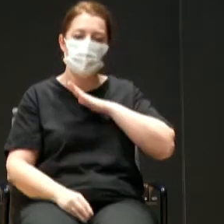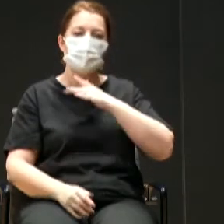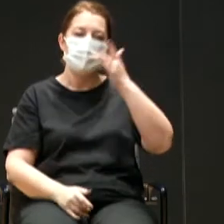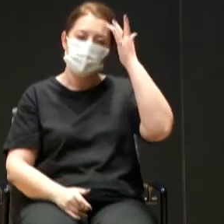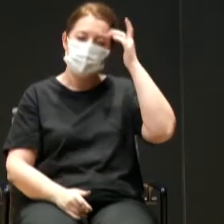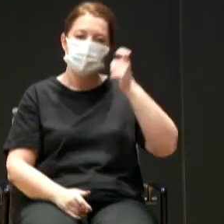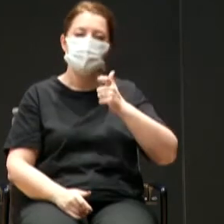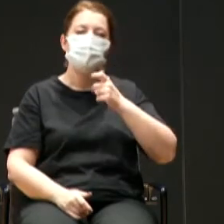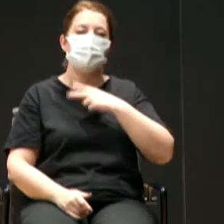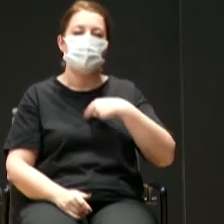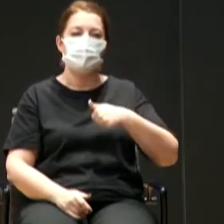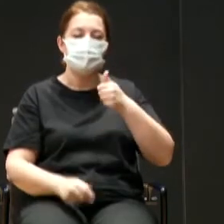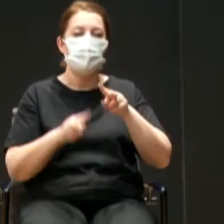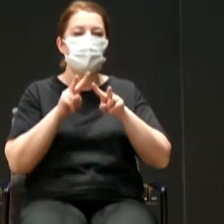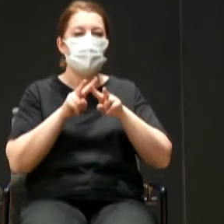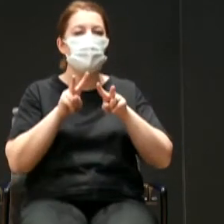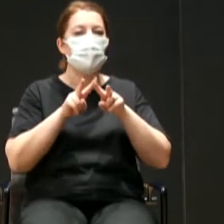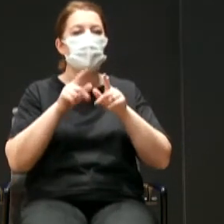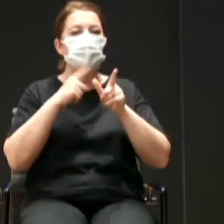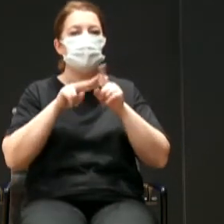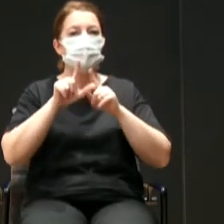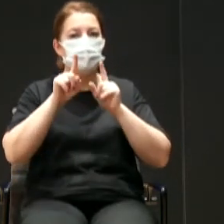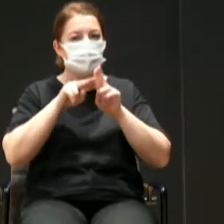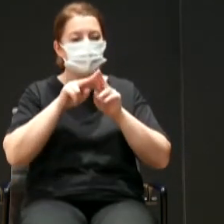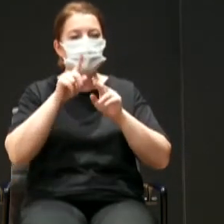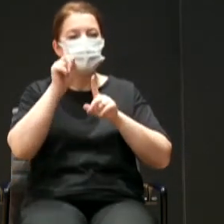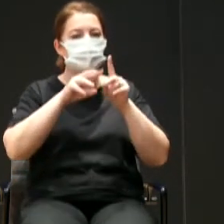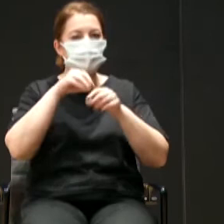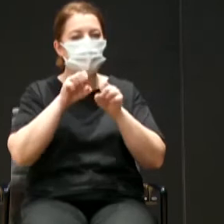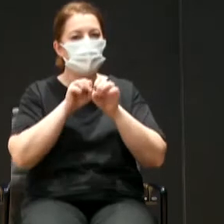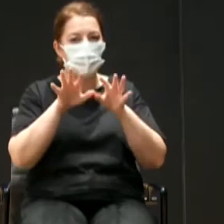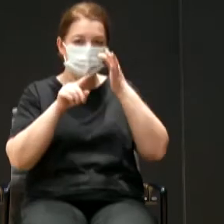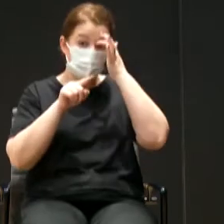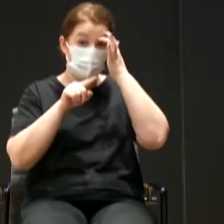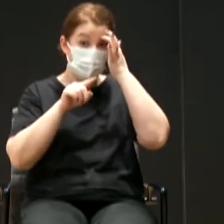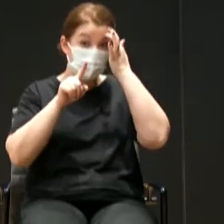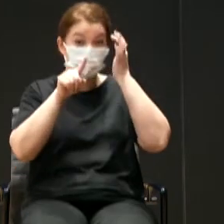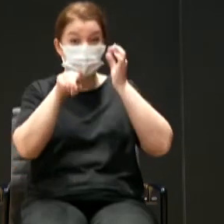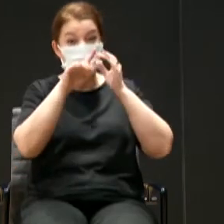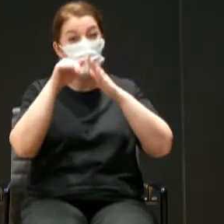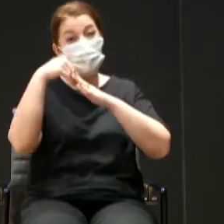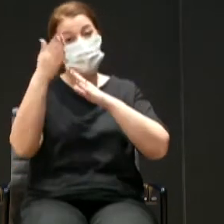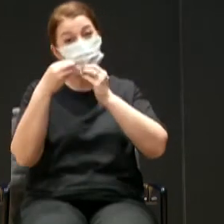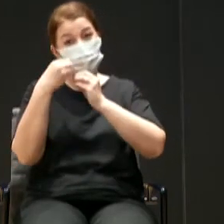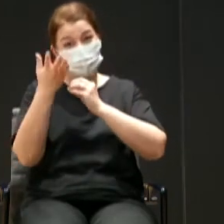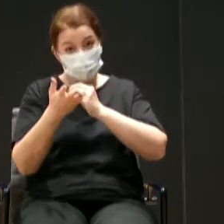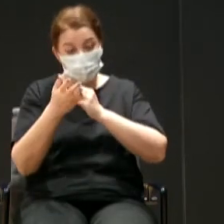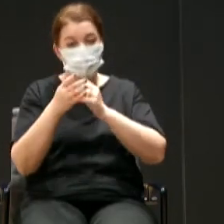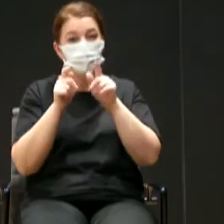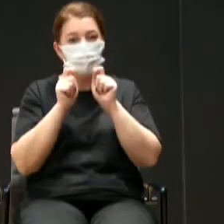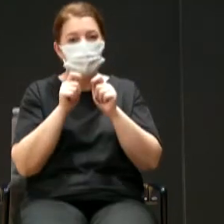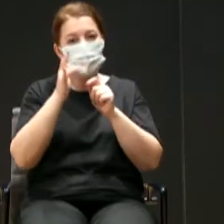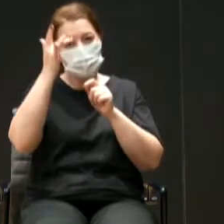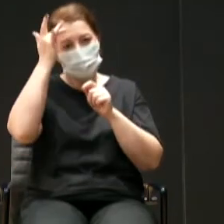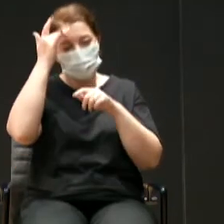Belediye Başkanımız Mehmet Murat Çalık da sosyal medyadan yayınladı. Ya orayı başkalarına veriyordunuz. Beylikdüzü Belediyesi'nin